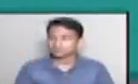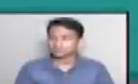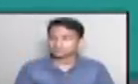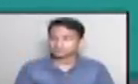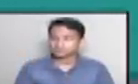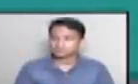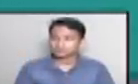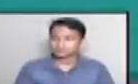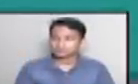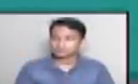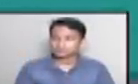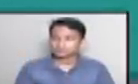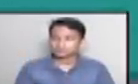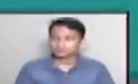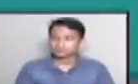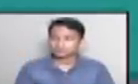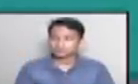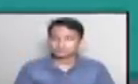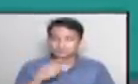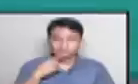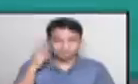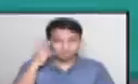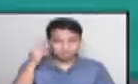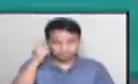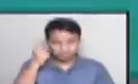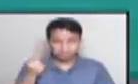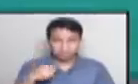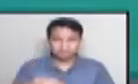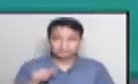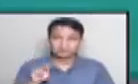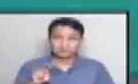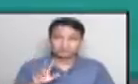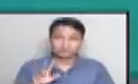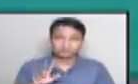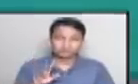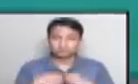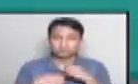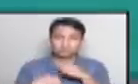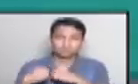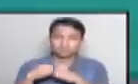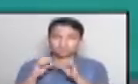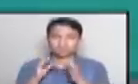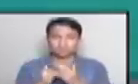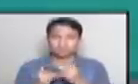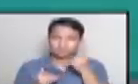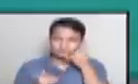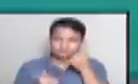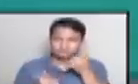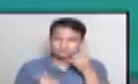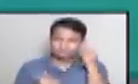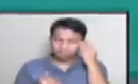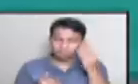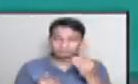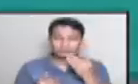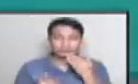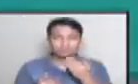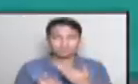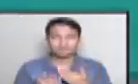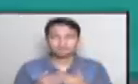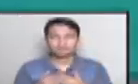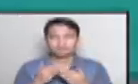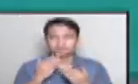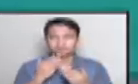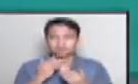Ma'am. Ma'am, si Raffy Tulfo po. Ito, ma'am, sa TV5. Ma'am Faye. Hello po, sir. Opo. Ma'am, magandang tanghali po,